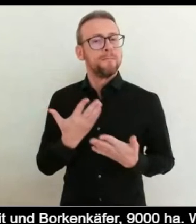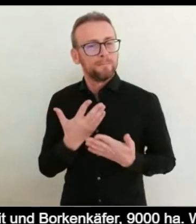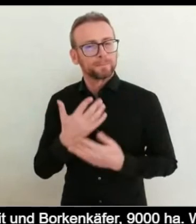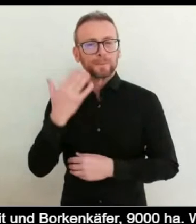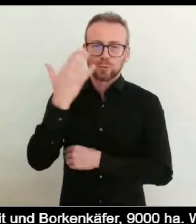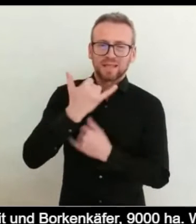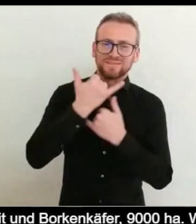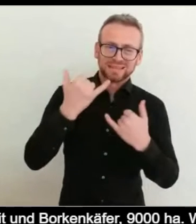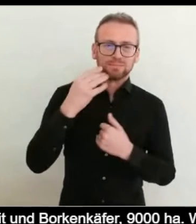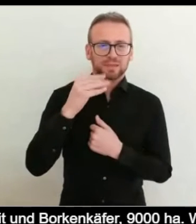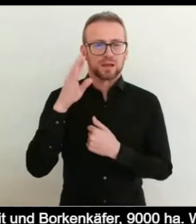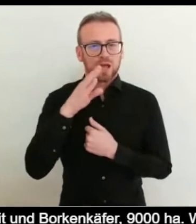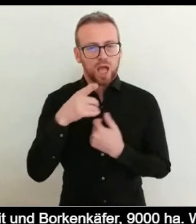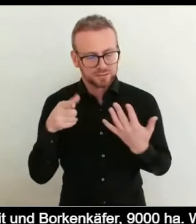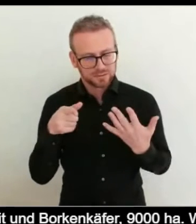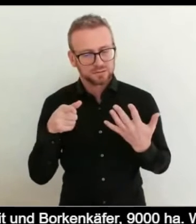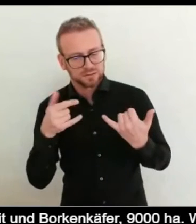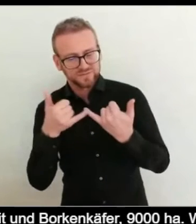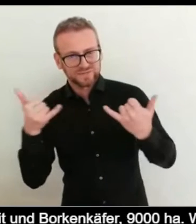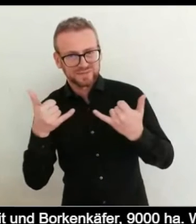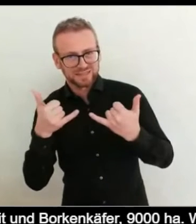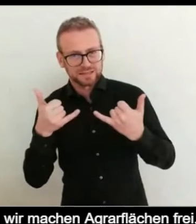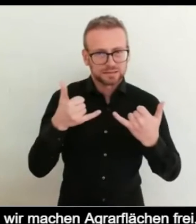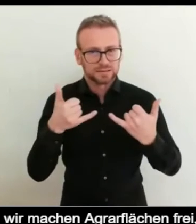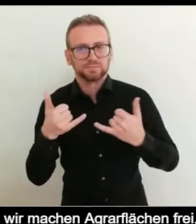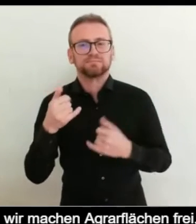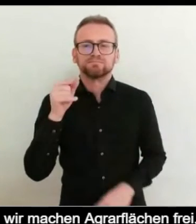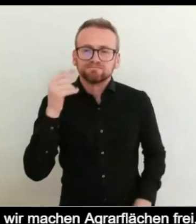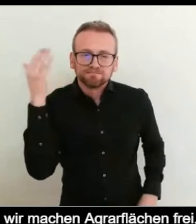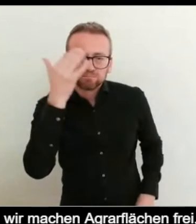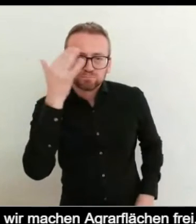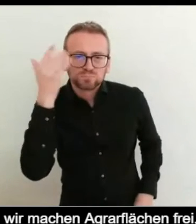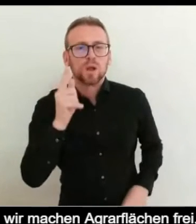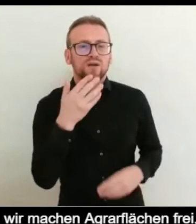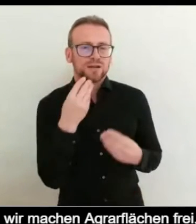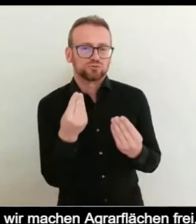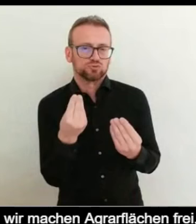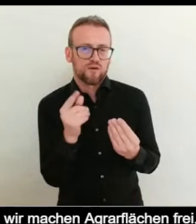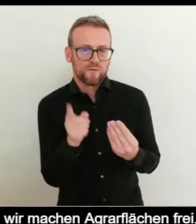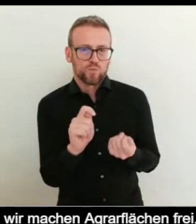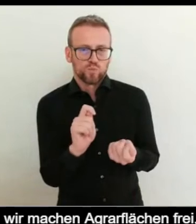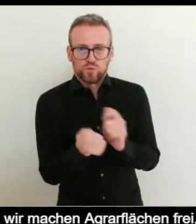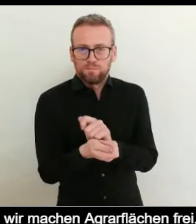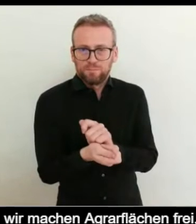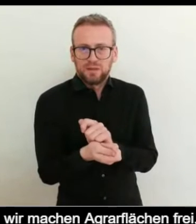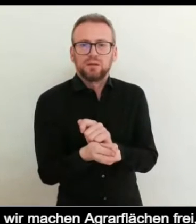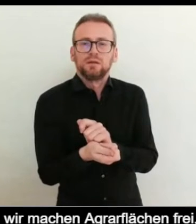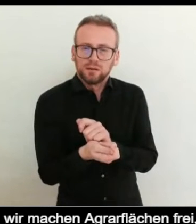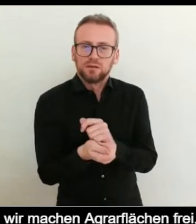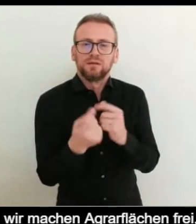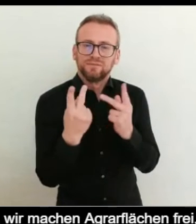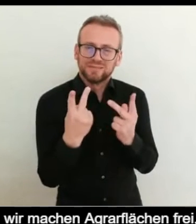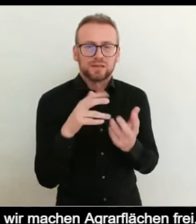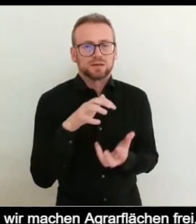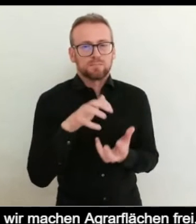In Nordrhein-Westfalen weiß das jeder, ich will es aber hier einmal sagen. Das Wachstum in Nordrhein-Westfalen hat in den letzten anderthalb bis zwei